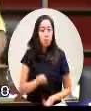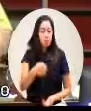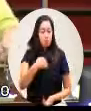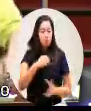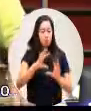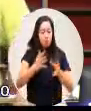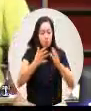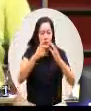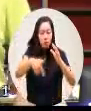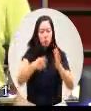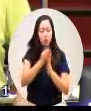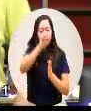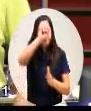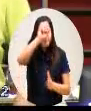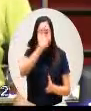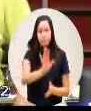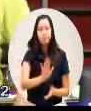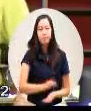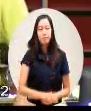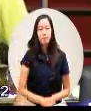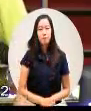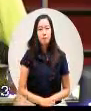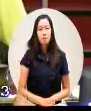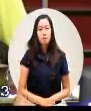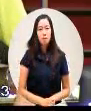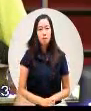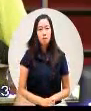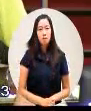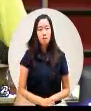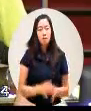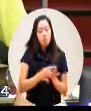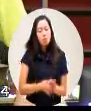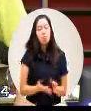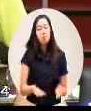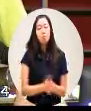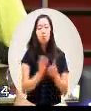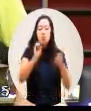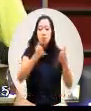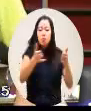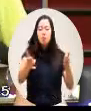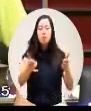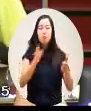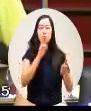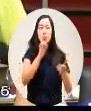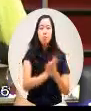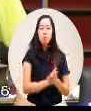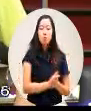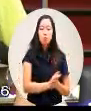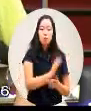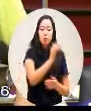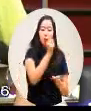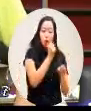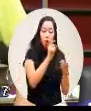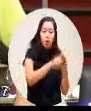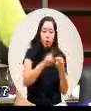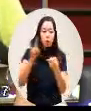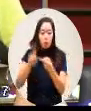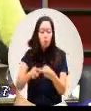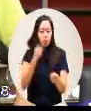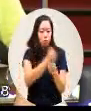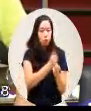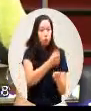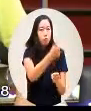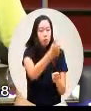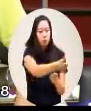家嘛靠希望，所以讲啦，议员有所为有所不为。如果啦，惊